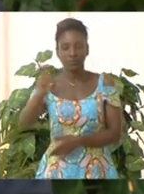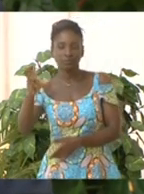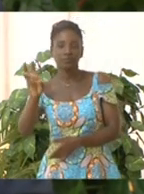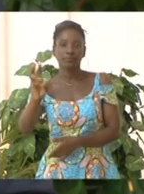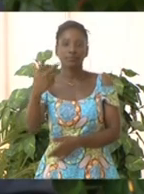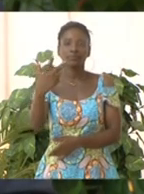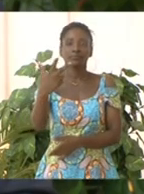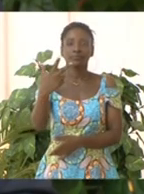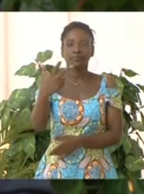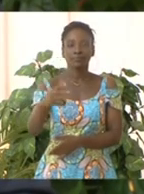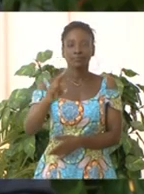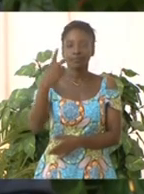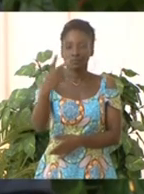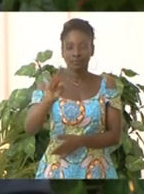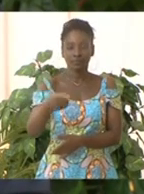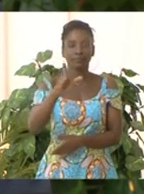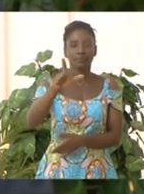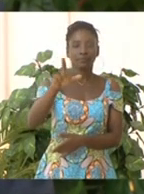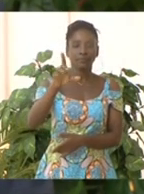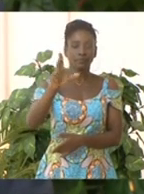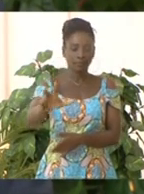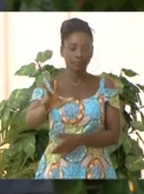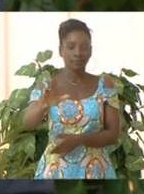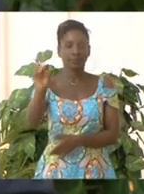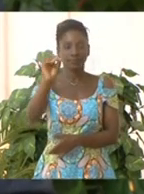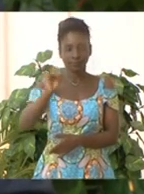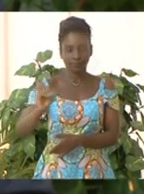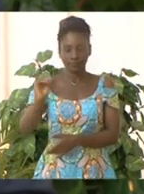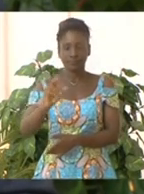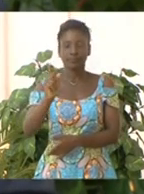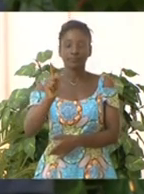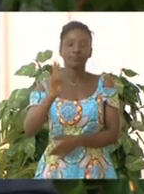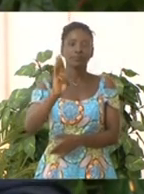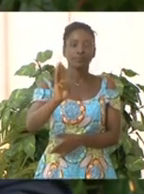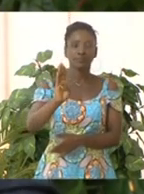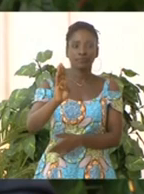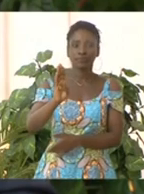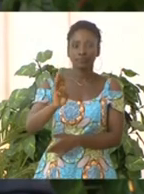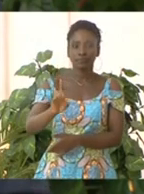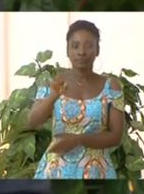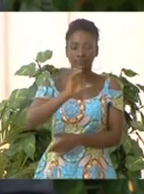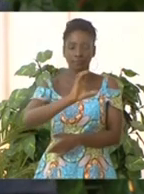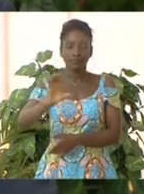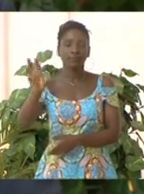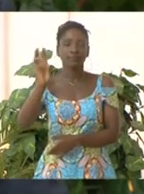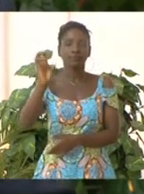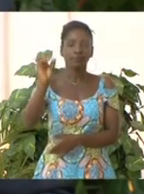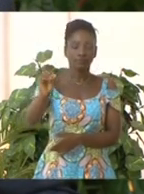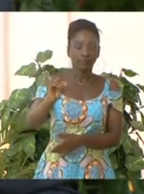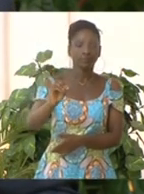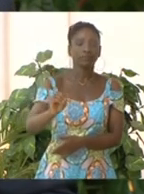263, soit 2,23%. Kwadio Conan Bertin, 160,